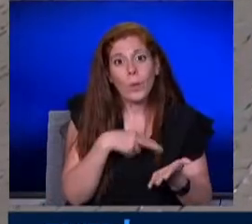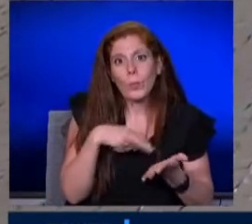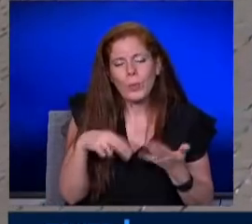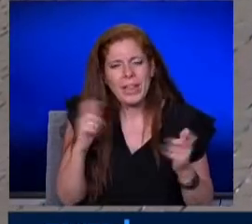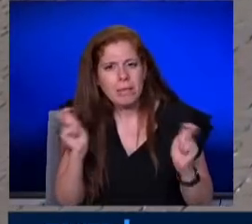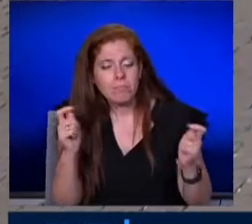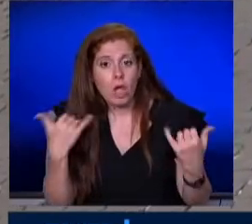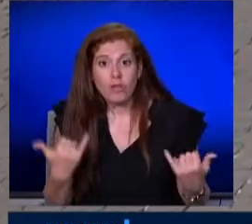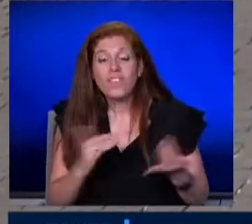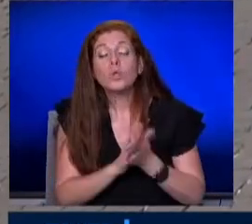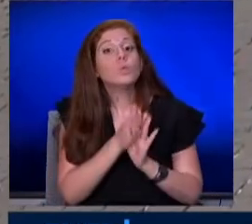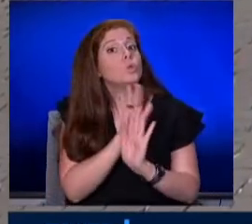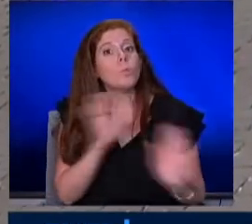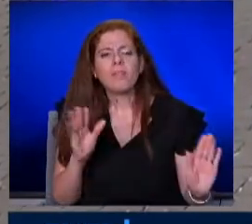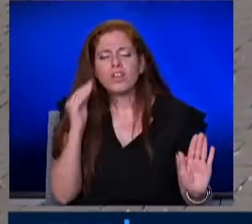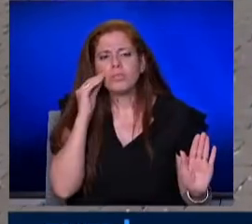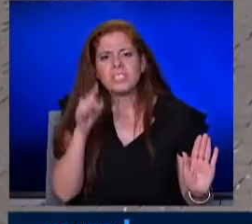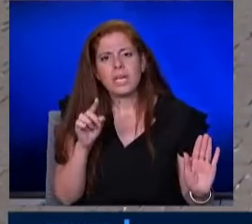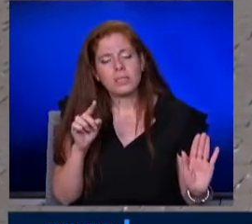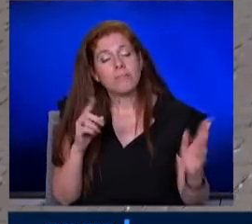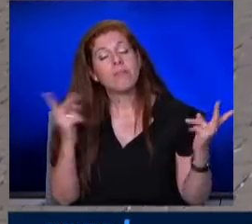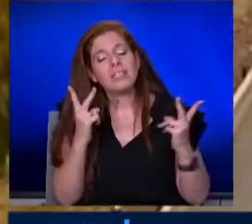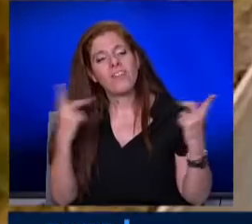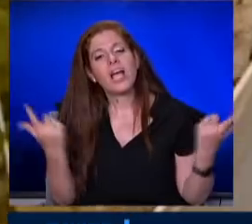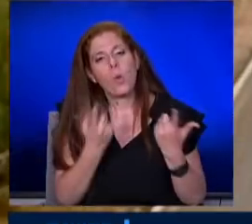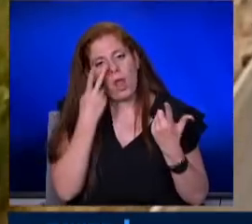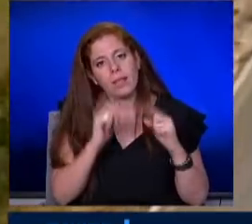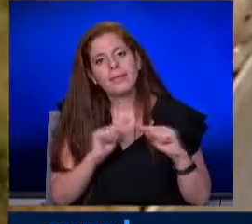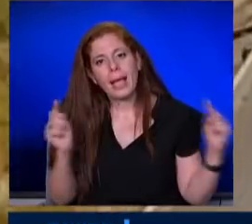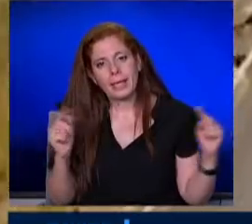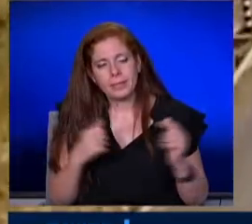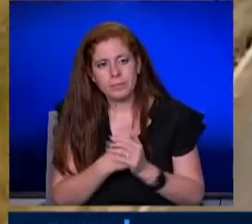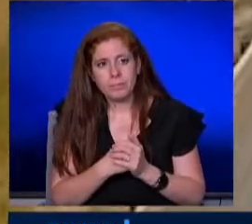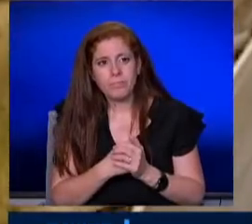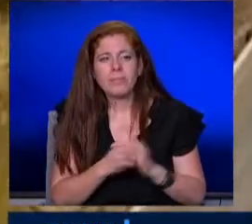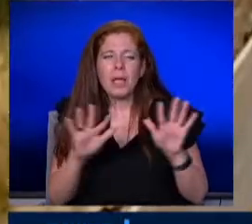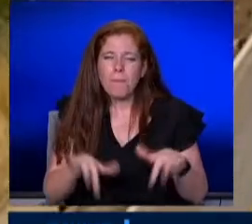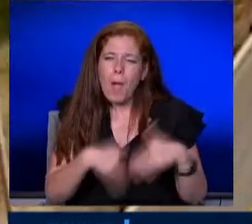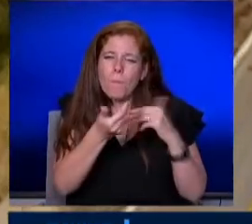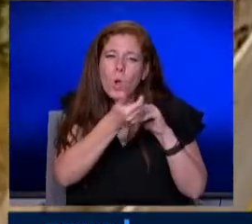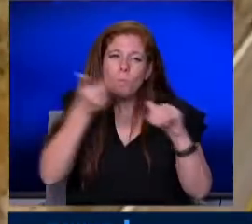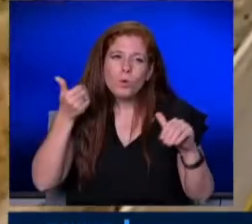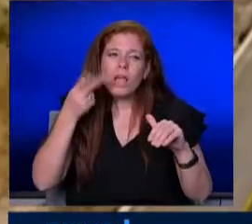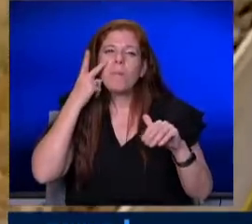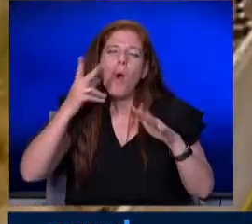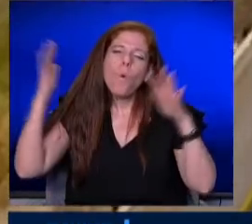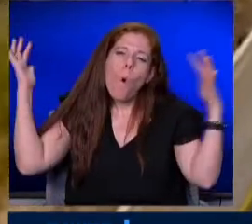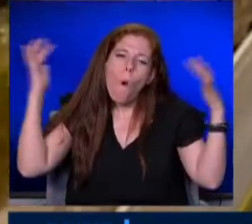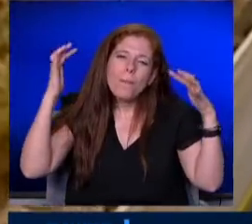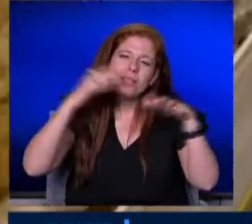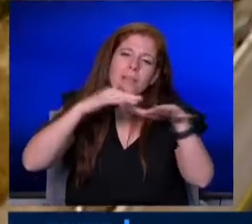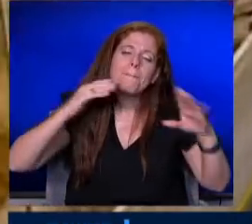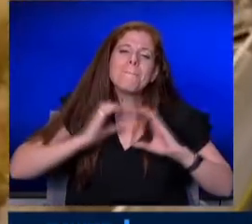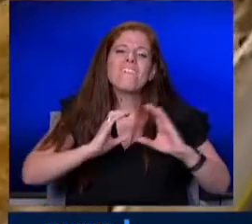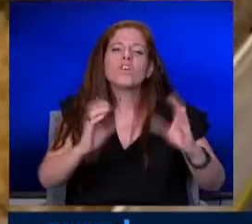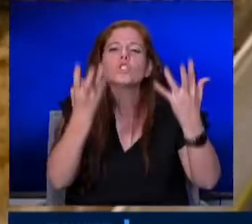עכשיו שום דבר שמזכיר את זה. אין ספק, ההילולה נראית אחרת. משעות הבוקר המוקדמות נצפו עומסים כבדים בכביש 90